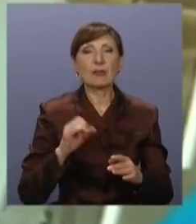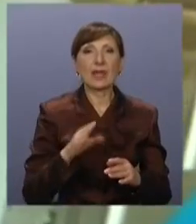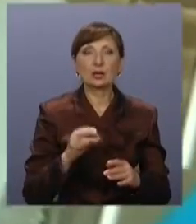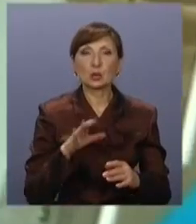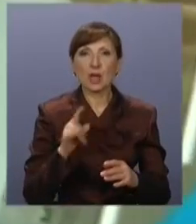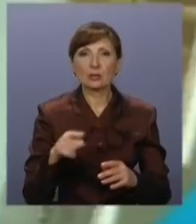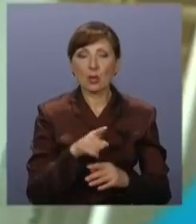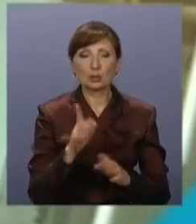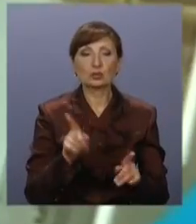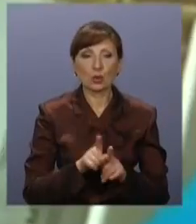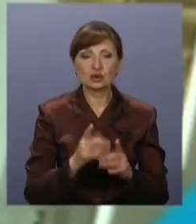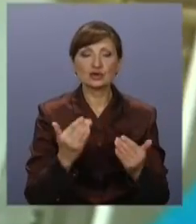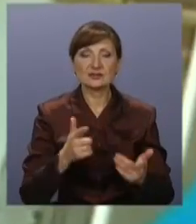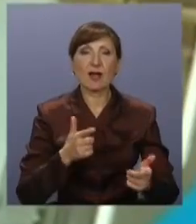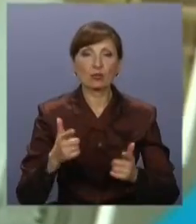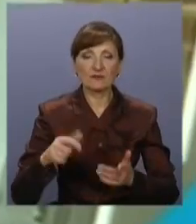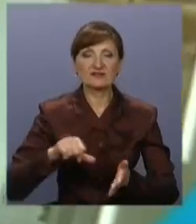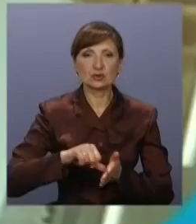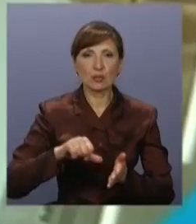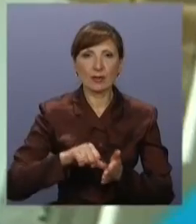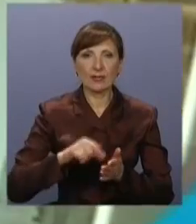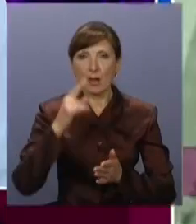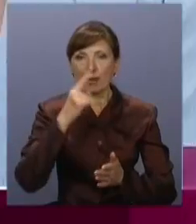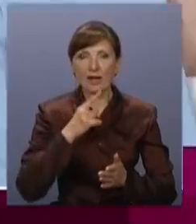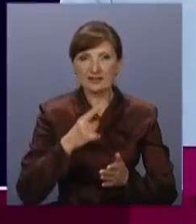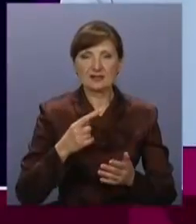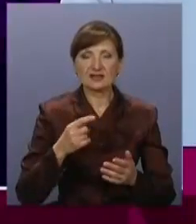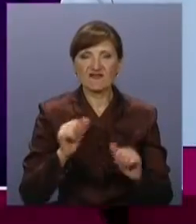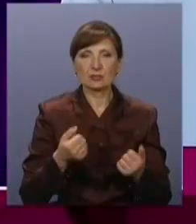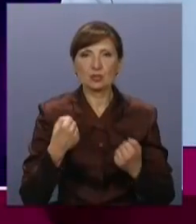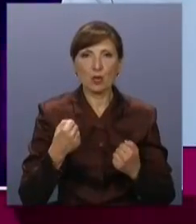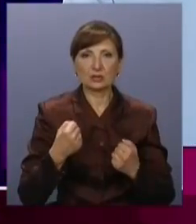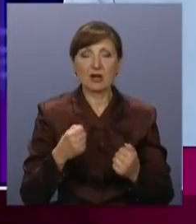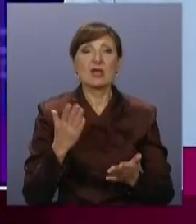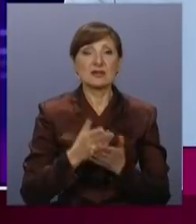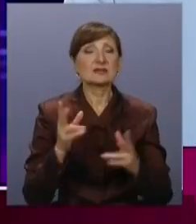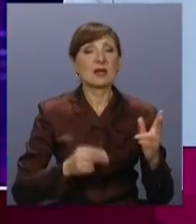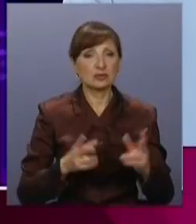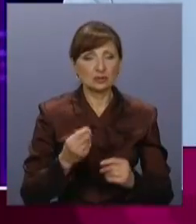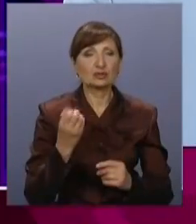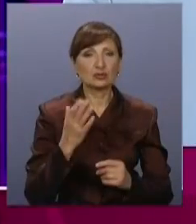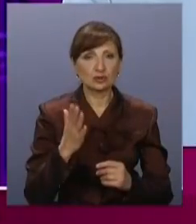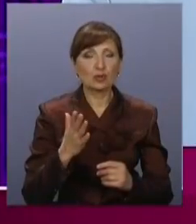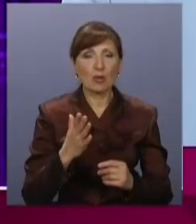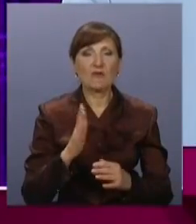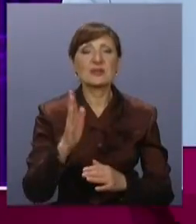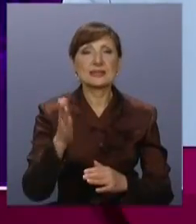Нугмаров, который тоже сейчас готовится к выступлению по «Казах-Курайсы». Поэтому есть надежды еще в теннисе,